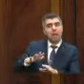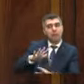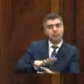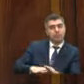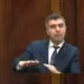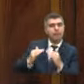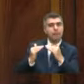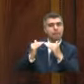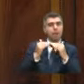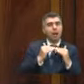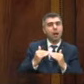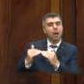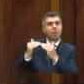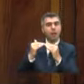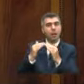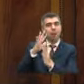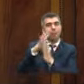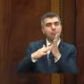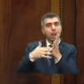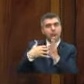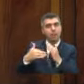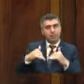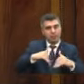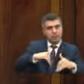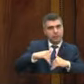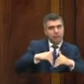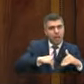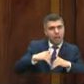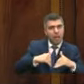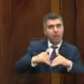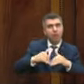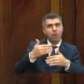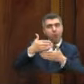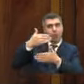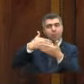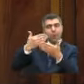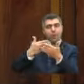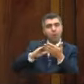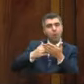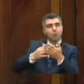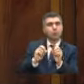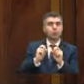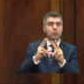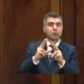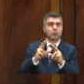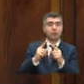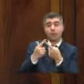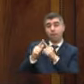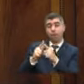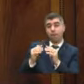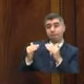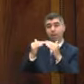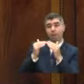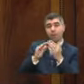والعدالة من مجال من برنامج تأهيل البنية التحتية والحضرية للرفع من جاذبيتها وتنافسيتها بالنظر للضغط